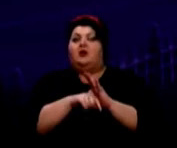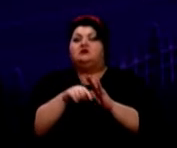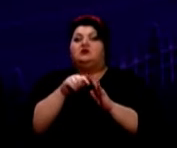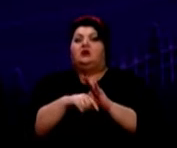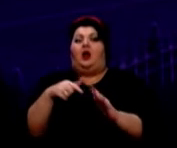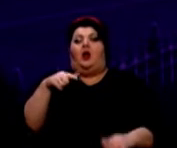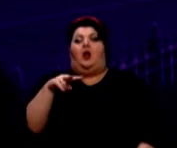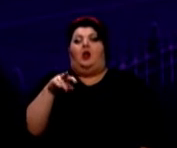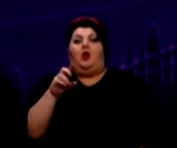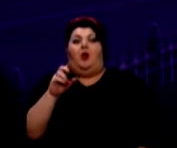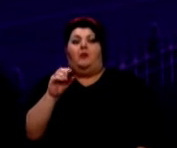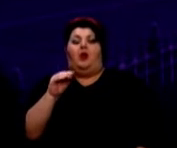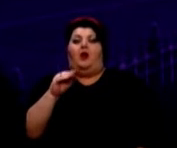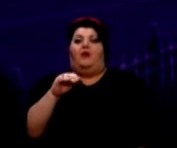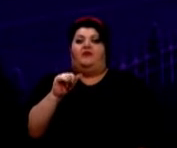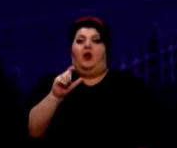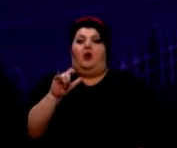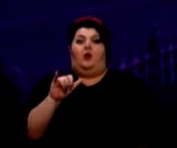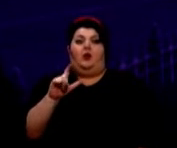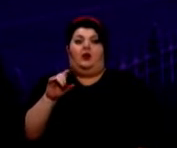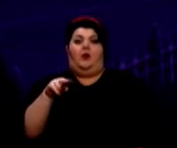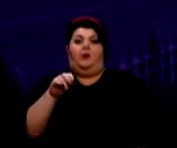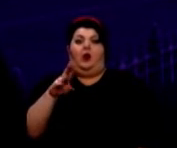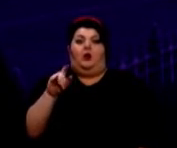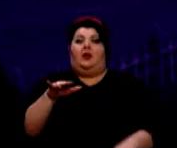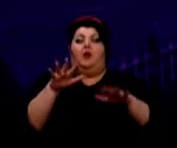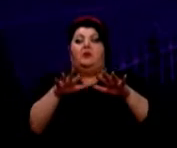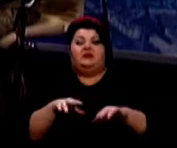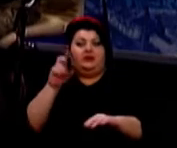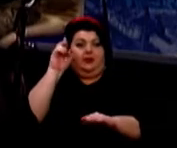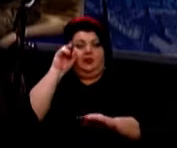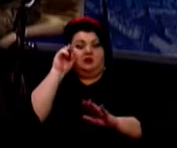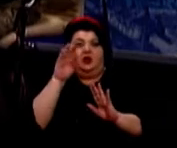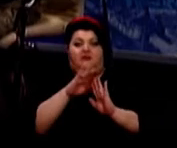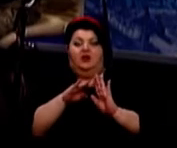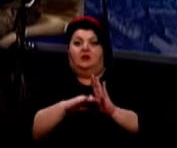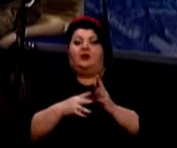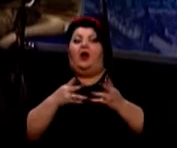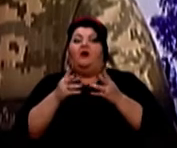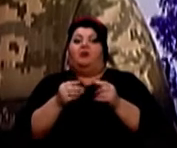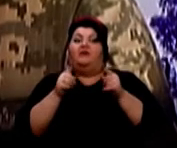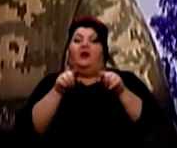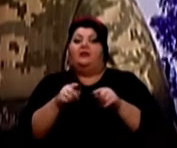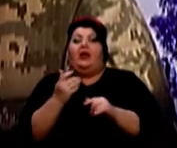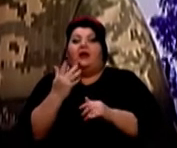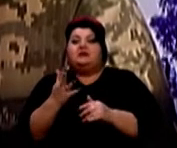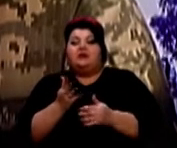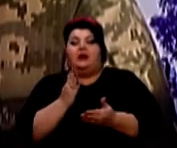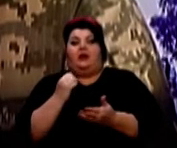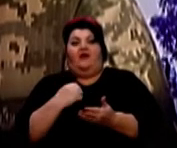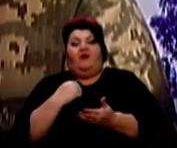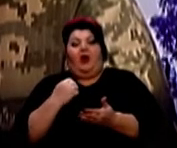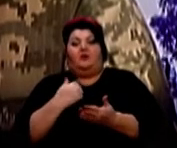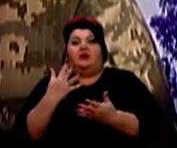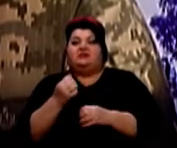Global Firepower, на місце держави у рейтингу впливає те, скільки військовослужбовців в армії, скільки